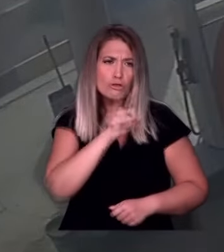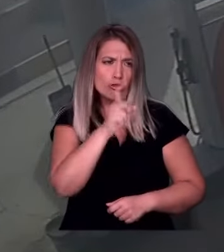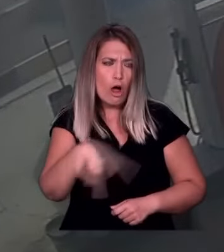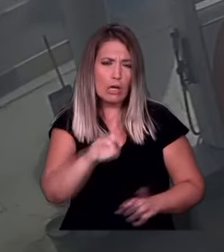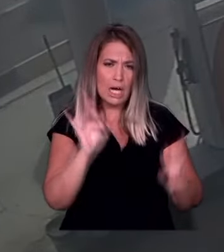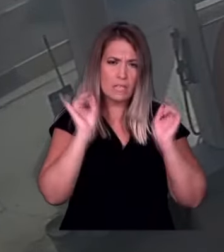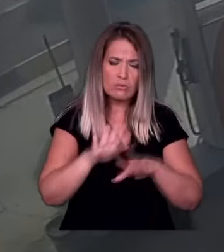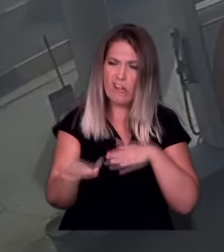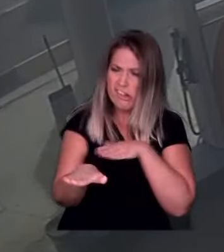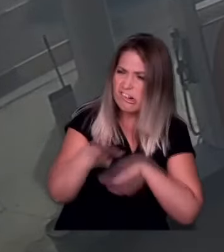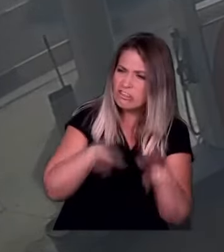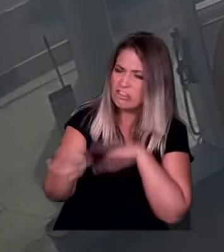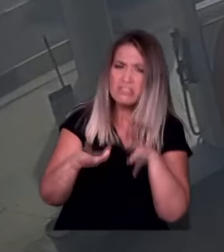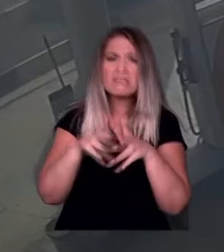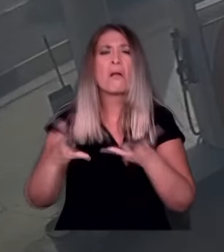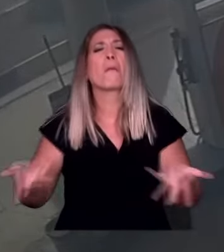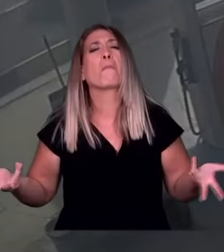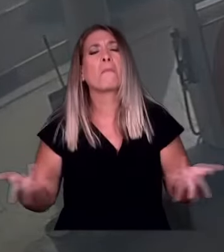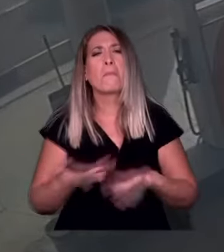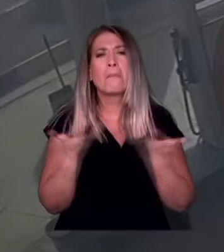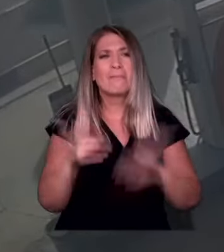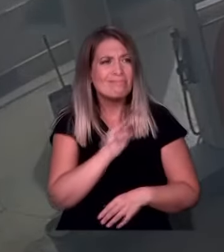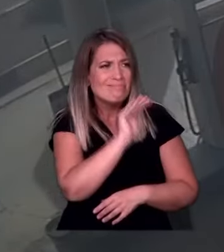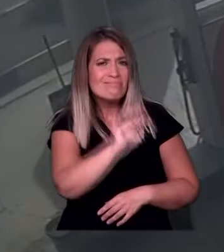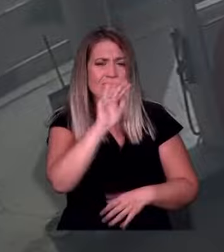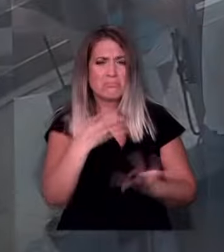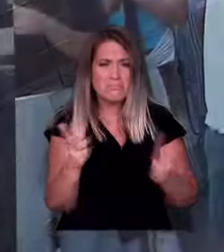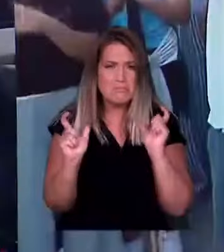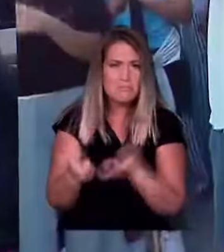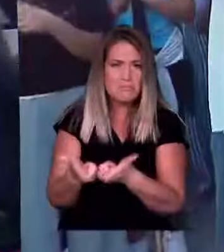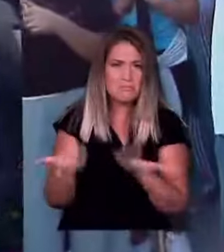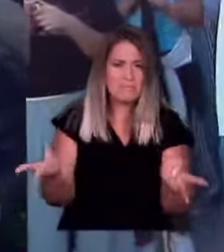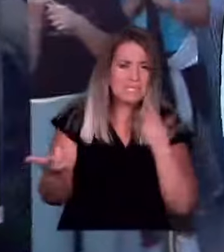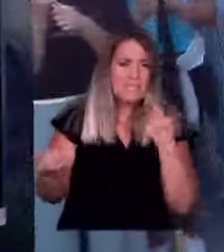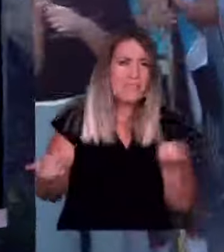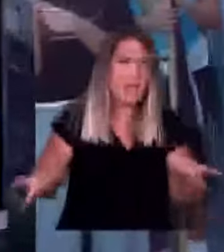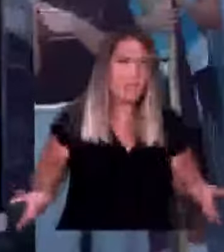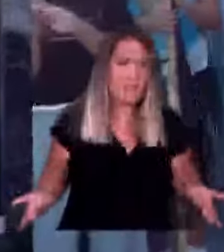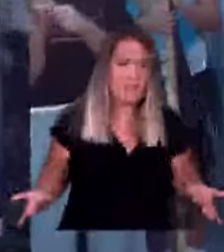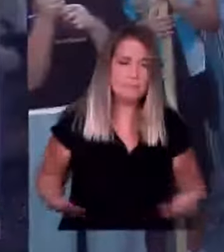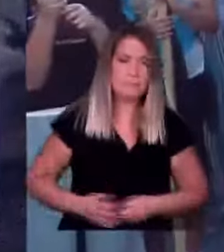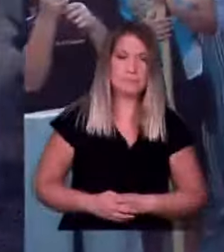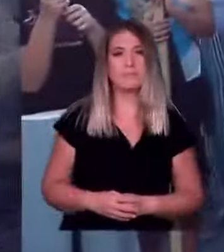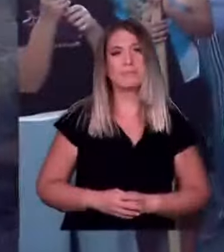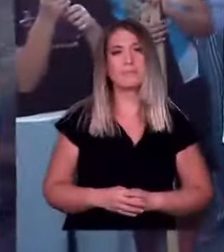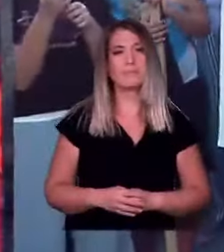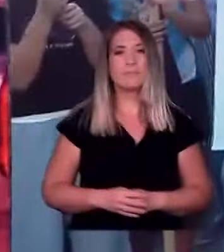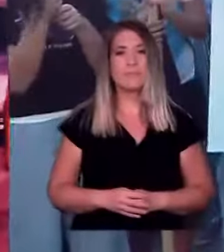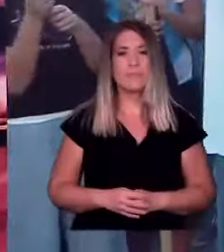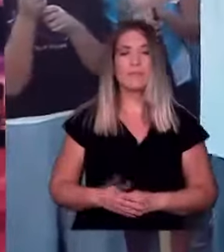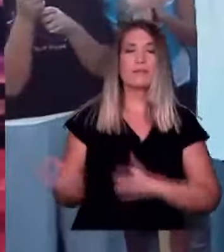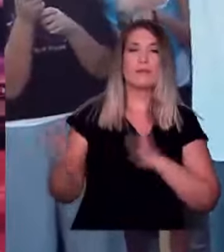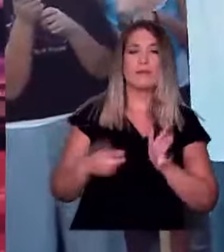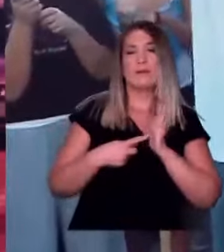Για την αναλγησία των υπευθύνων που δεν προχώρησαν έγκαιρα σε συλλήψεις. Έλατε να δούμε λοιπόν μερικές λεπτομέρειες